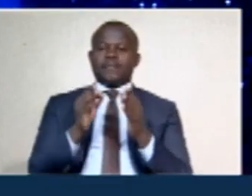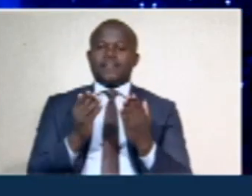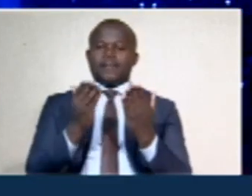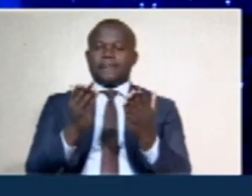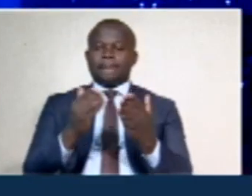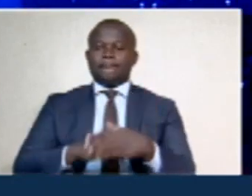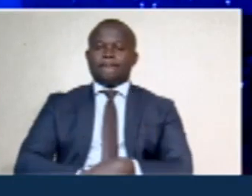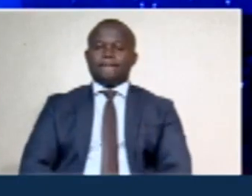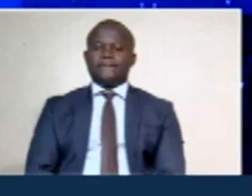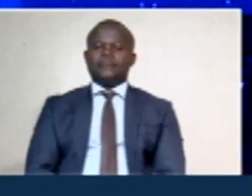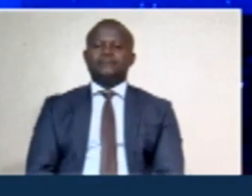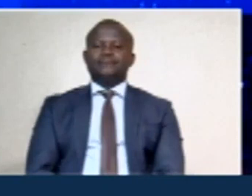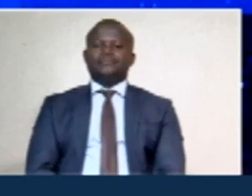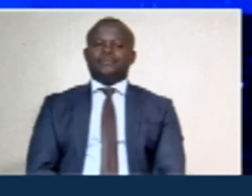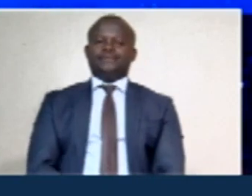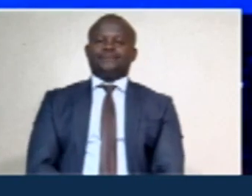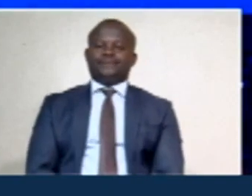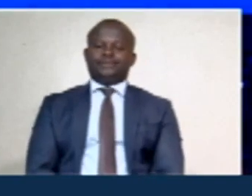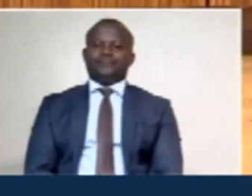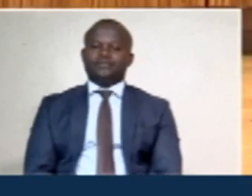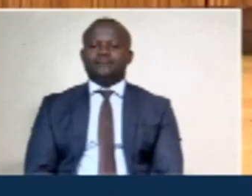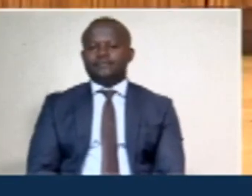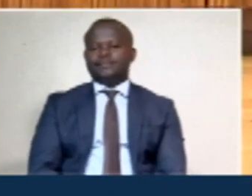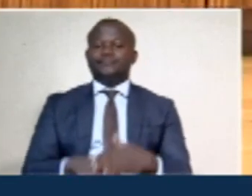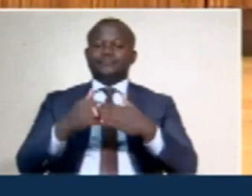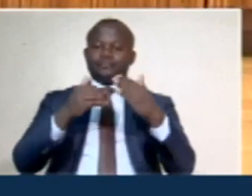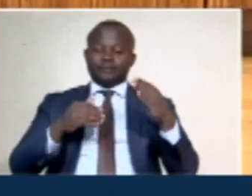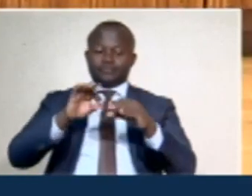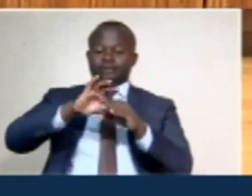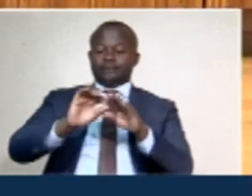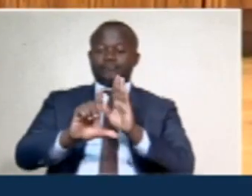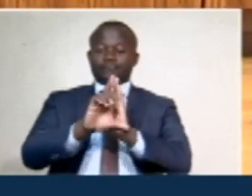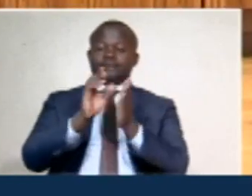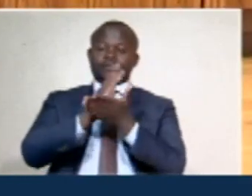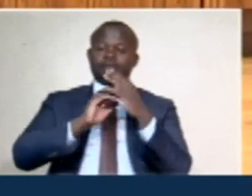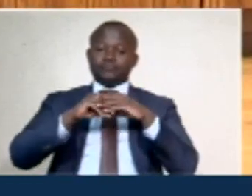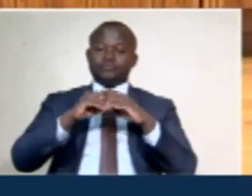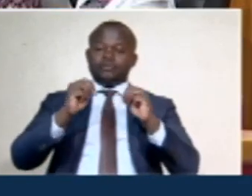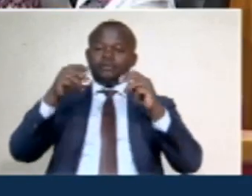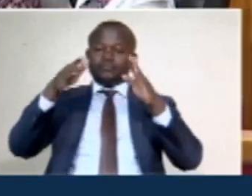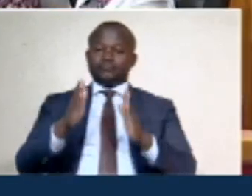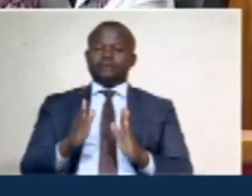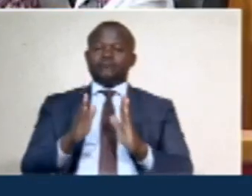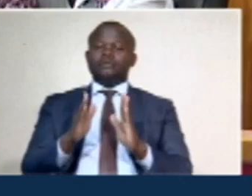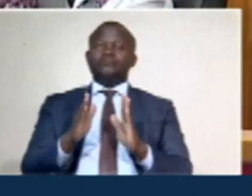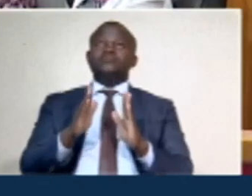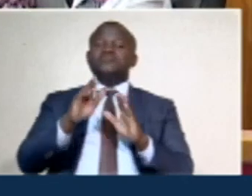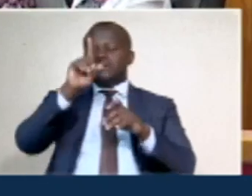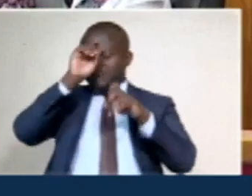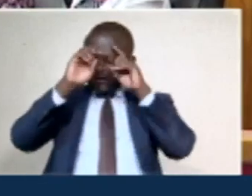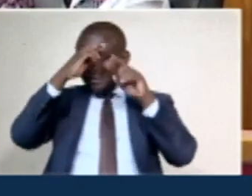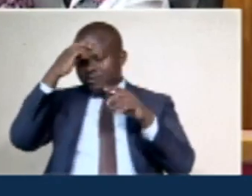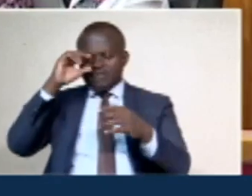Gatarayi Pierre Celestin barakomeza iby'inkuru. Mbere yo gutora itegeko bamwe badepite babaje impamvu itabi idacibwa burundu mu